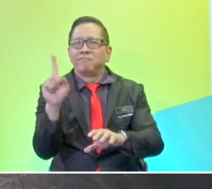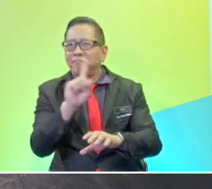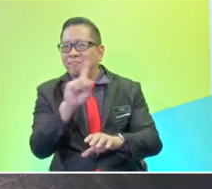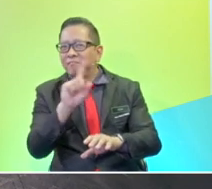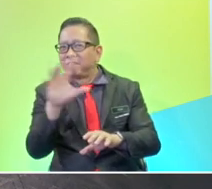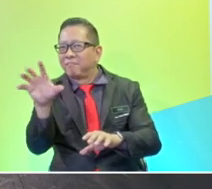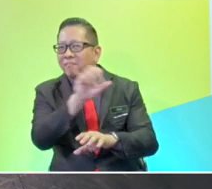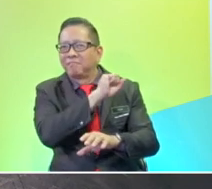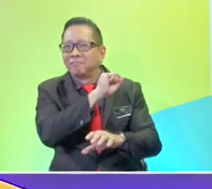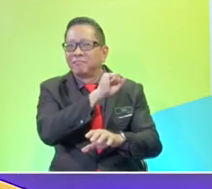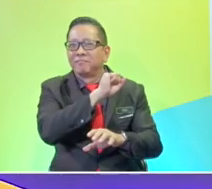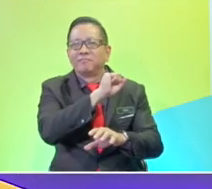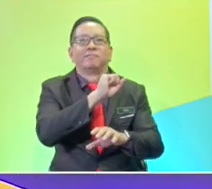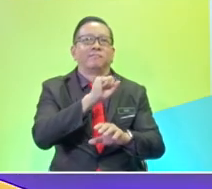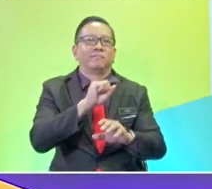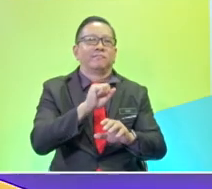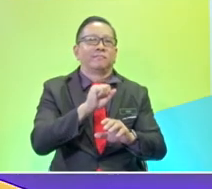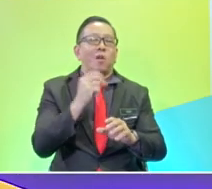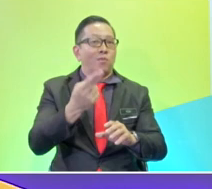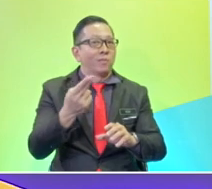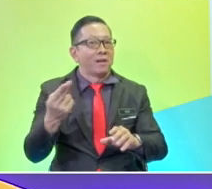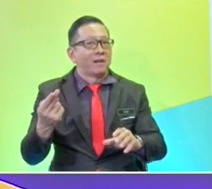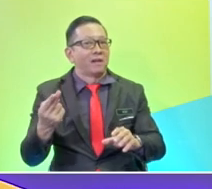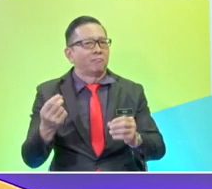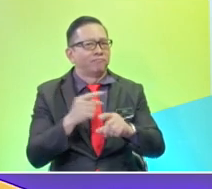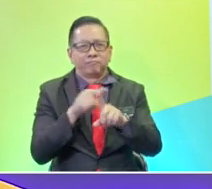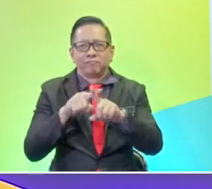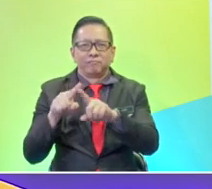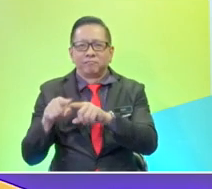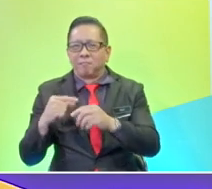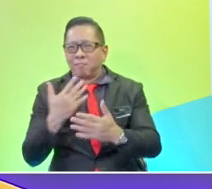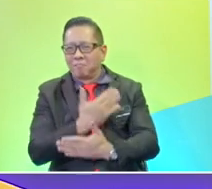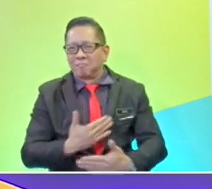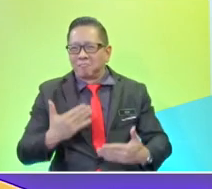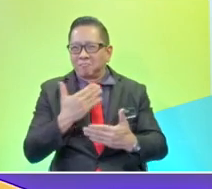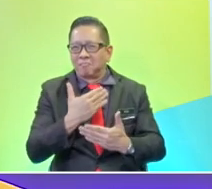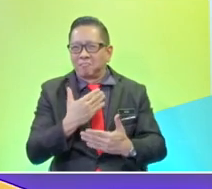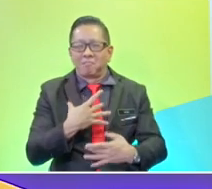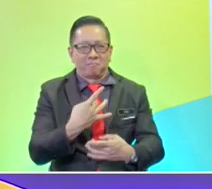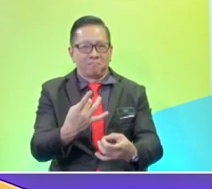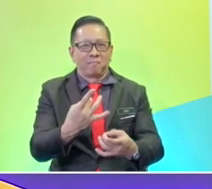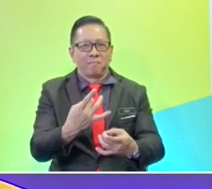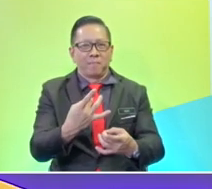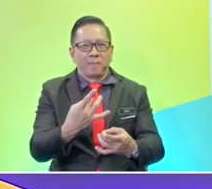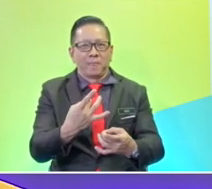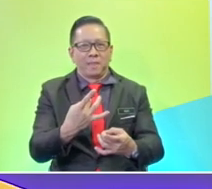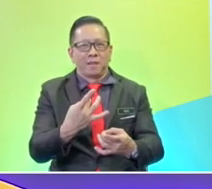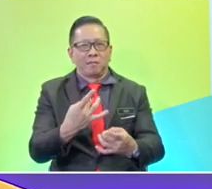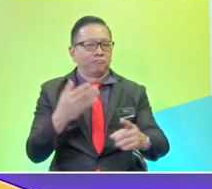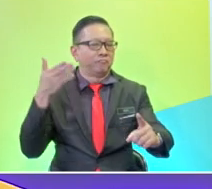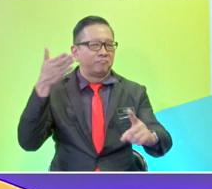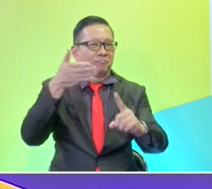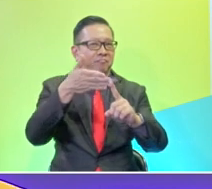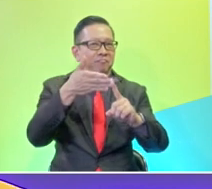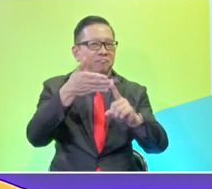mulai mendapatkannya Hah untuk bahan ada berbagai bahan yang menarik untuk guru-guru terutamanya bolehlah yang dipelantar